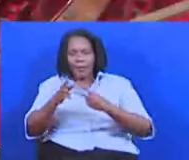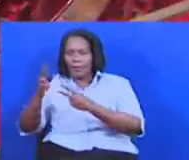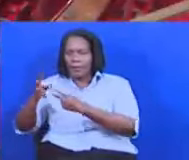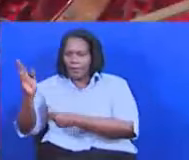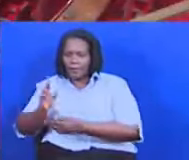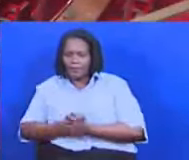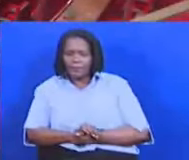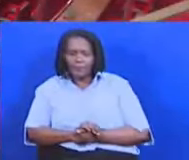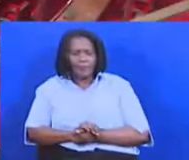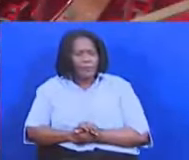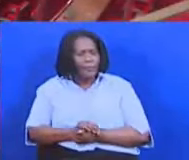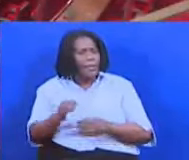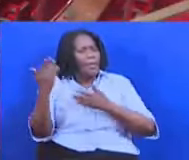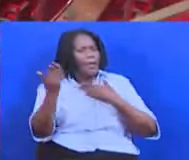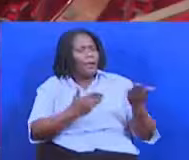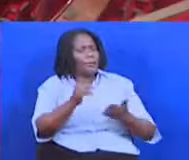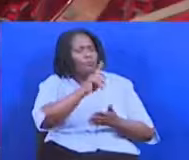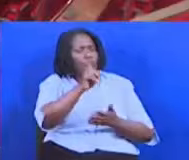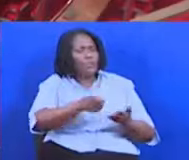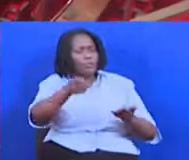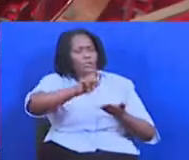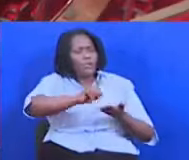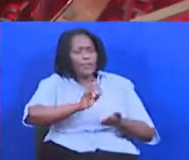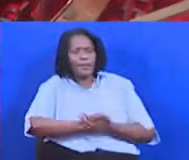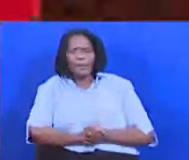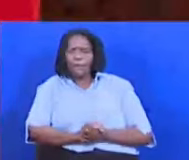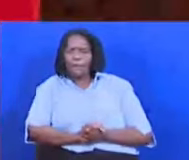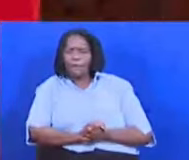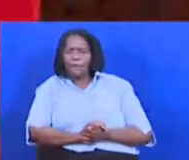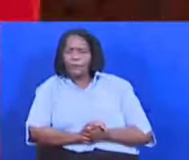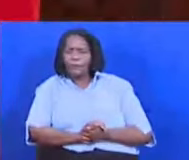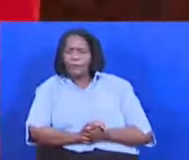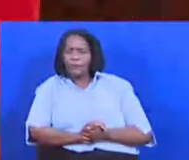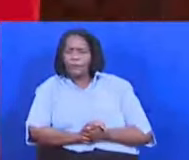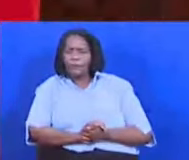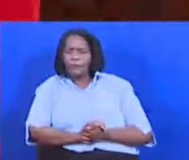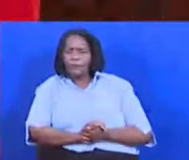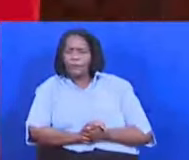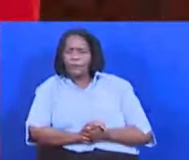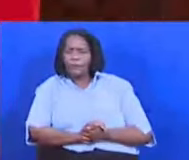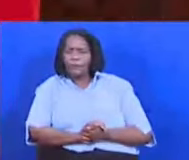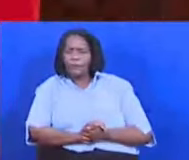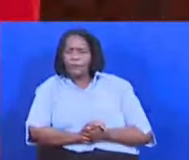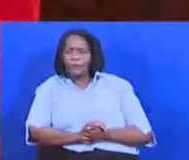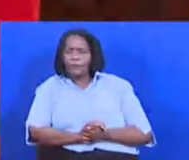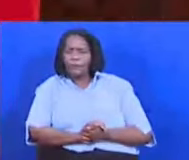Mheshimiwa Benaya Kapinga, swali la nyongeza. Asante Mheshimiwa Speaker, na